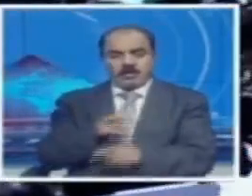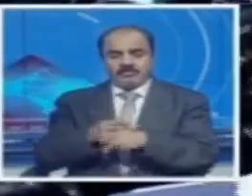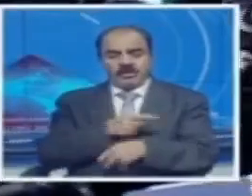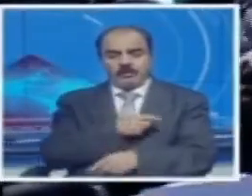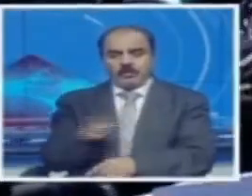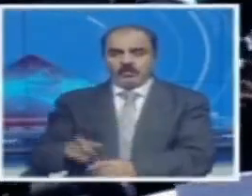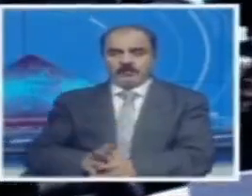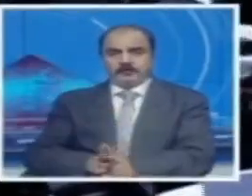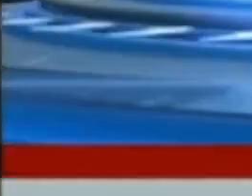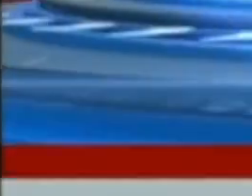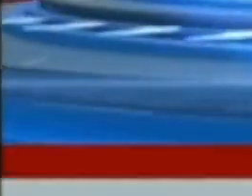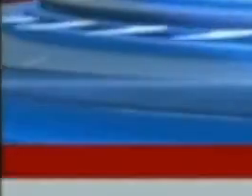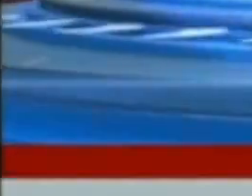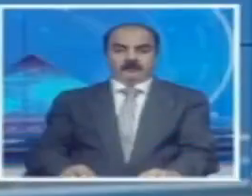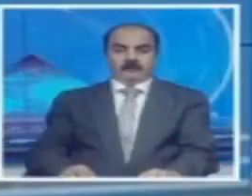جمعاء.